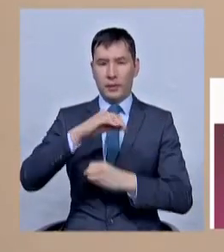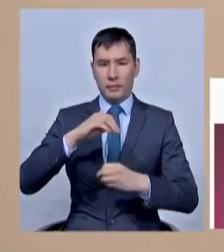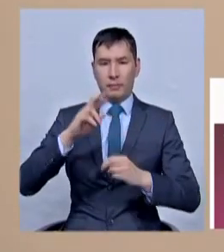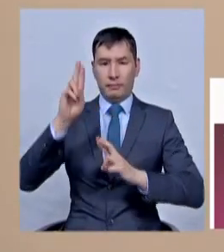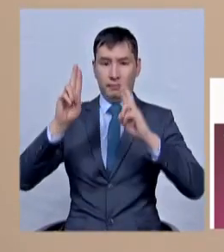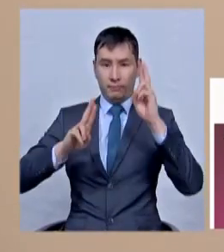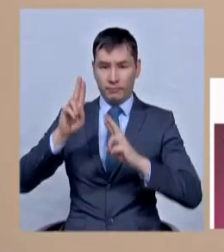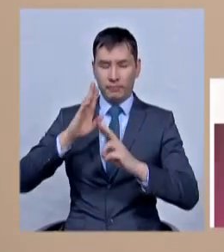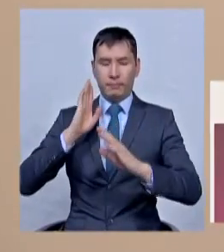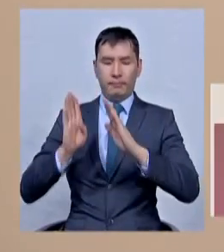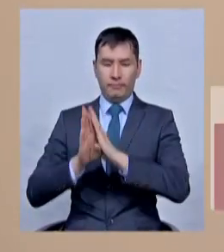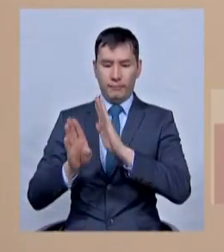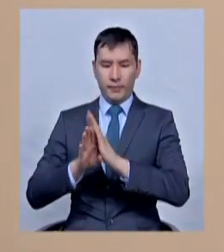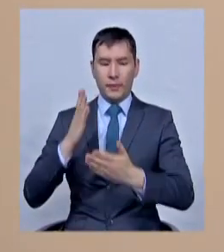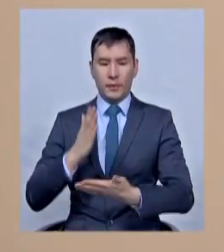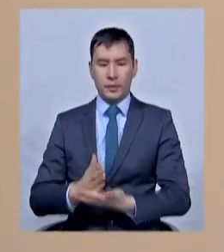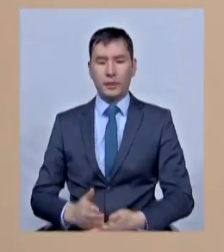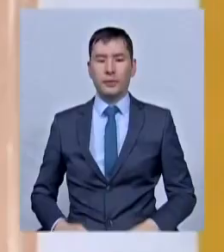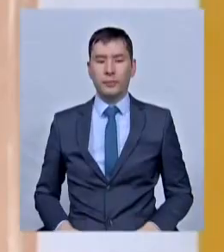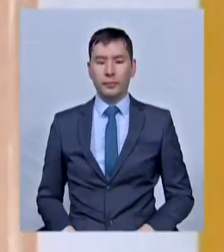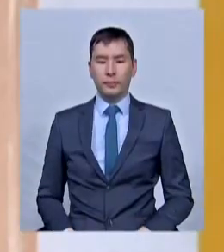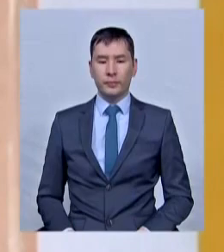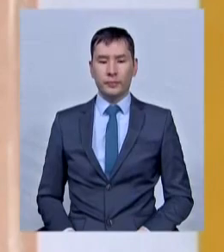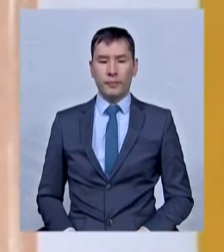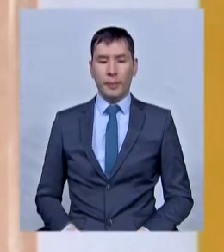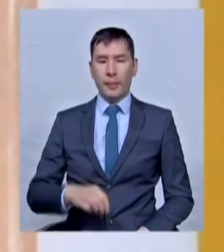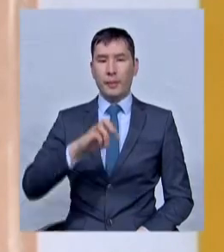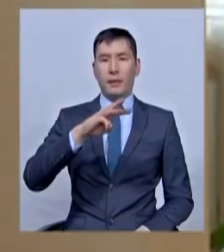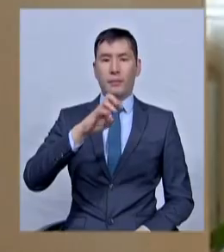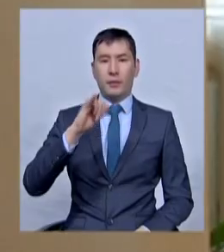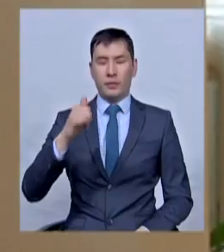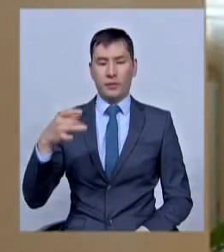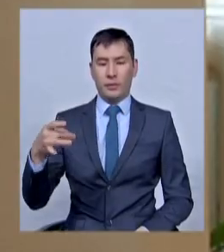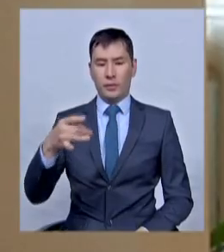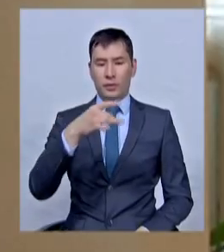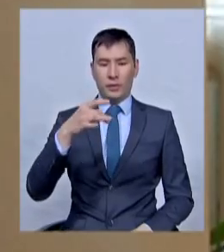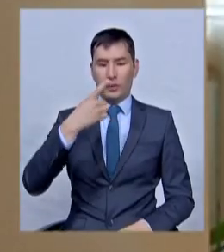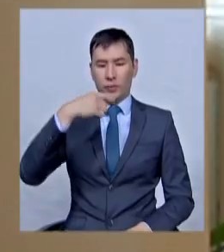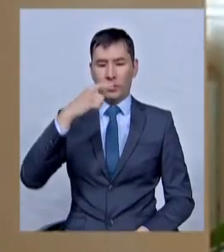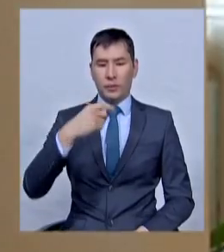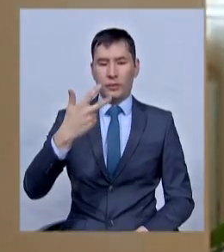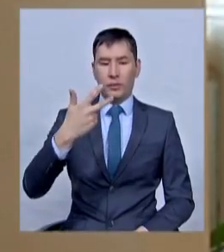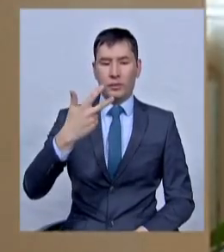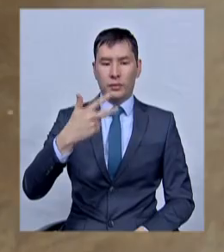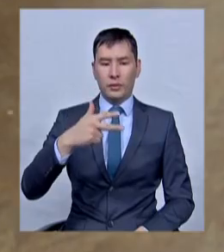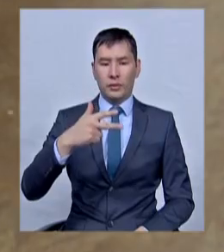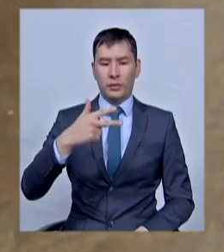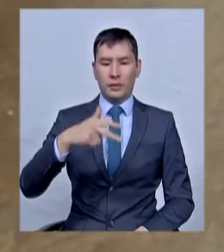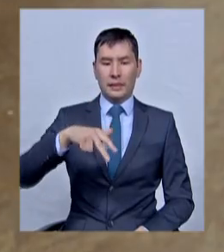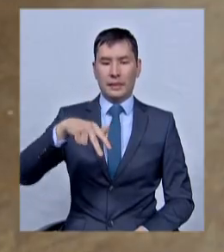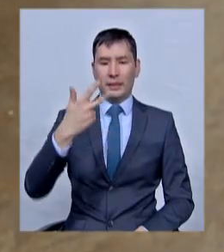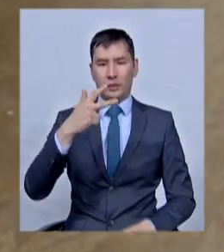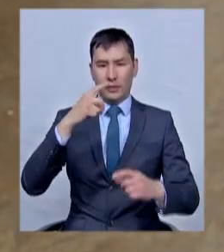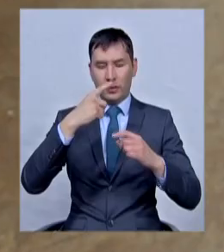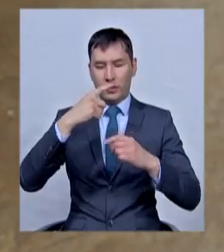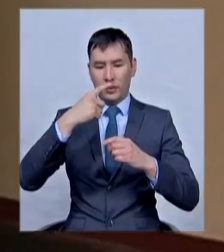ережелердің барлығына асқан жауапкершілікпен қарайды. Медеу ауданында орналасқан нөмірі 33-ші мектеп лицейінде 178